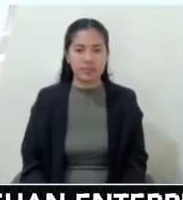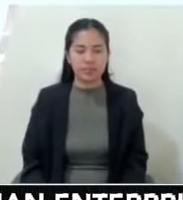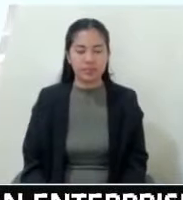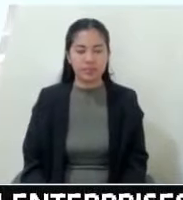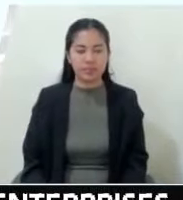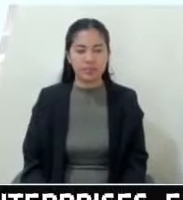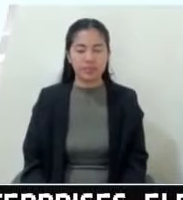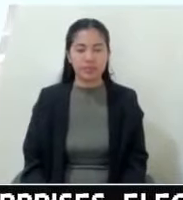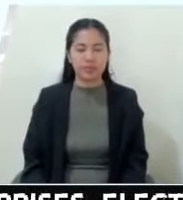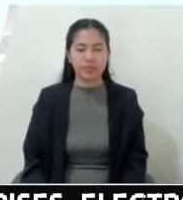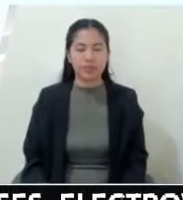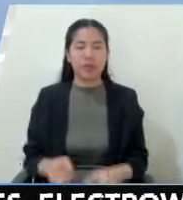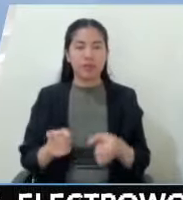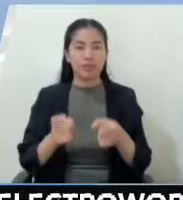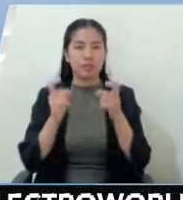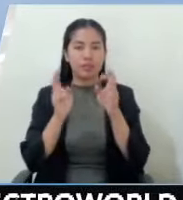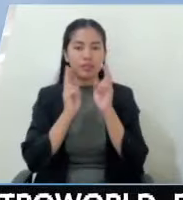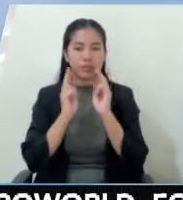Mabibilis na balita po tayo.